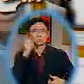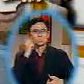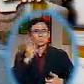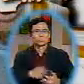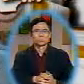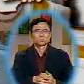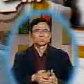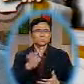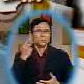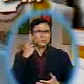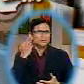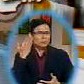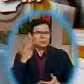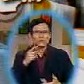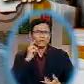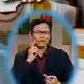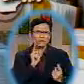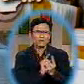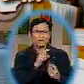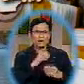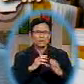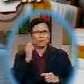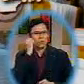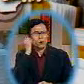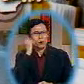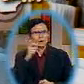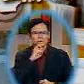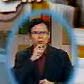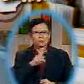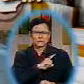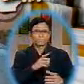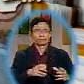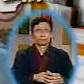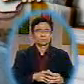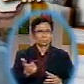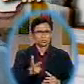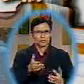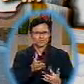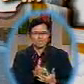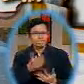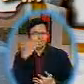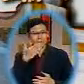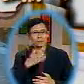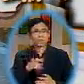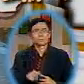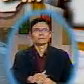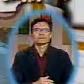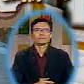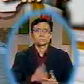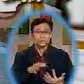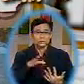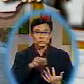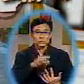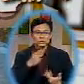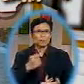障咧，你係好難同我哋正常人溝通，佢哋就只能夠走翻自己嘅圈子。其實我哋應該多了解佢。咁所以我就選擇